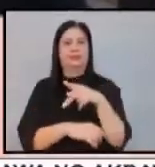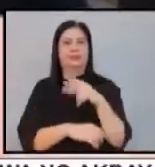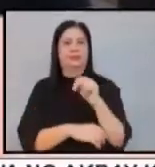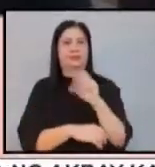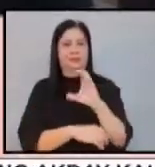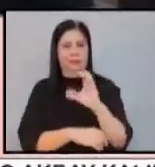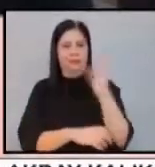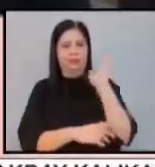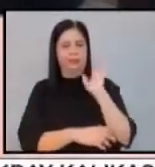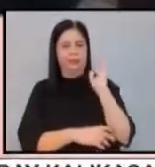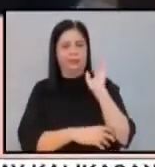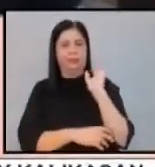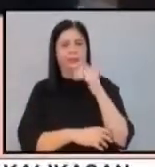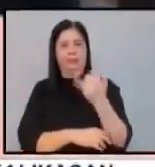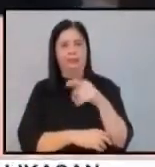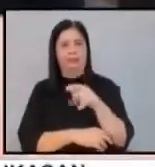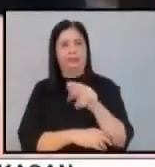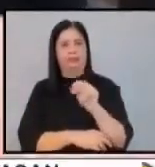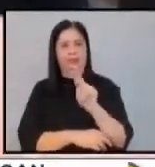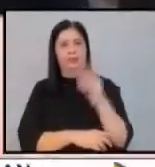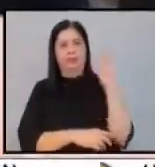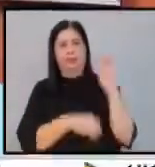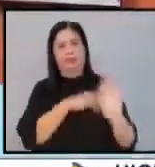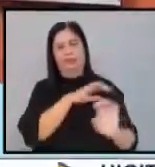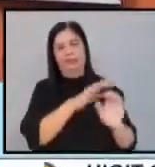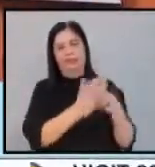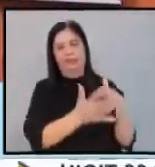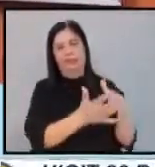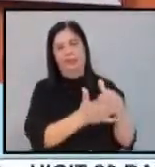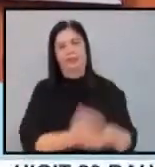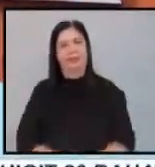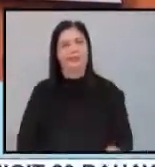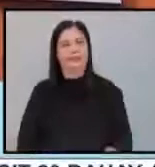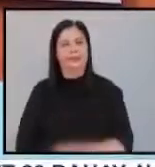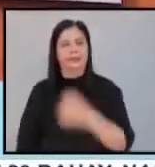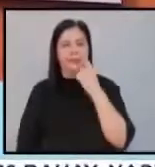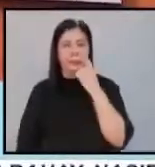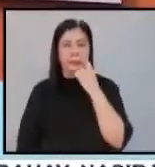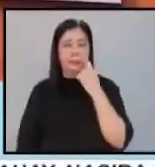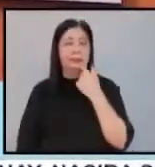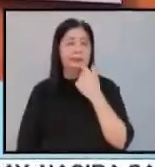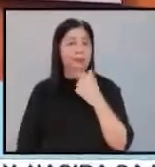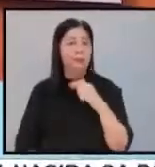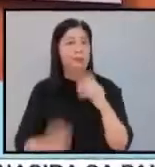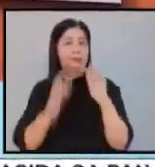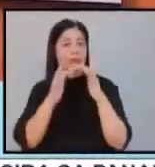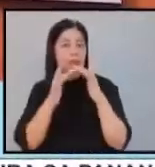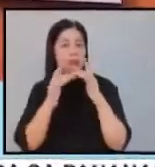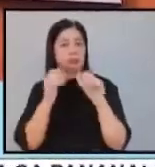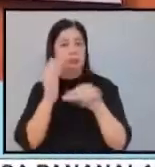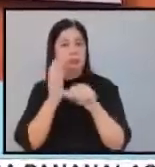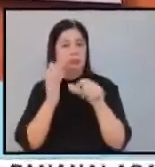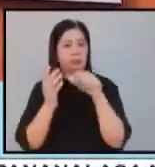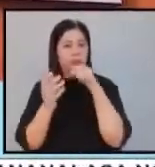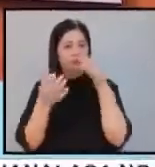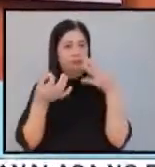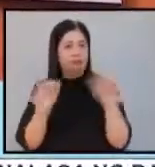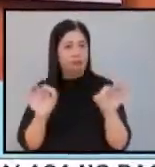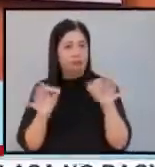Normal University na. Alright, ayon din po sa isang online article, no, hindi daw po kayo nakapagtapos ng high